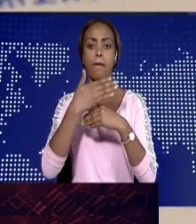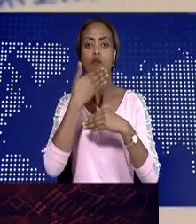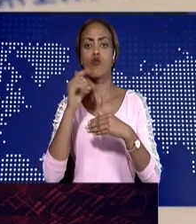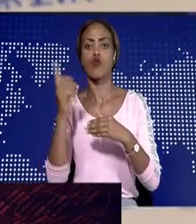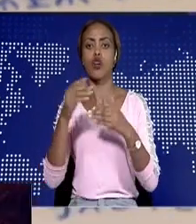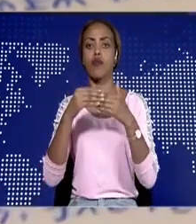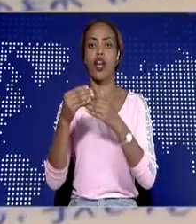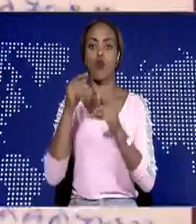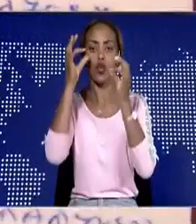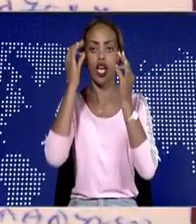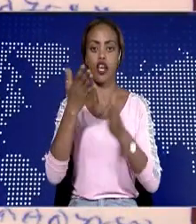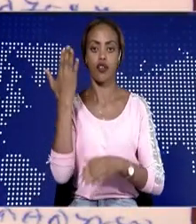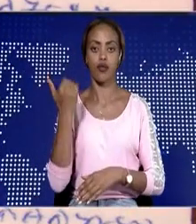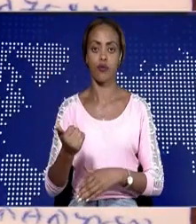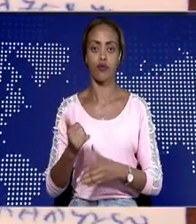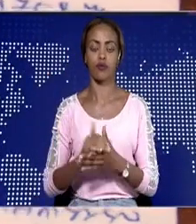ነይሩ።